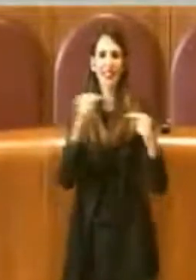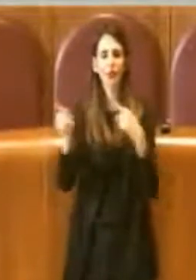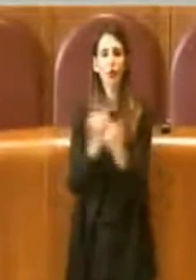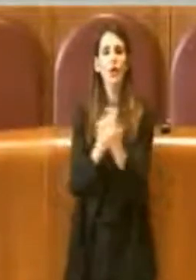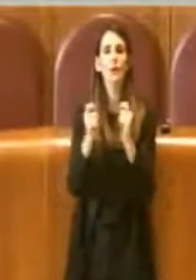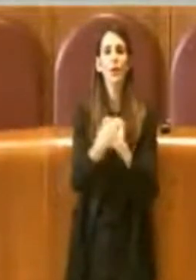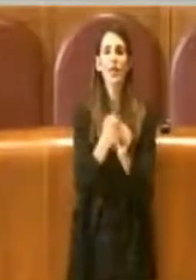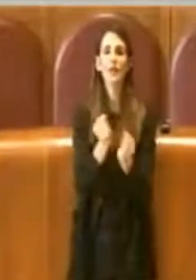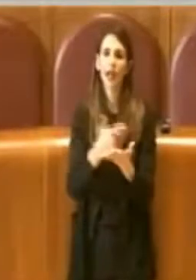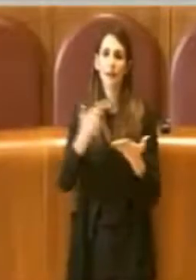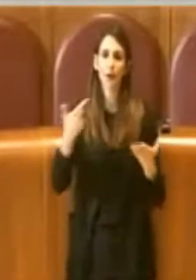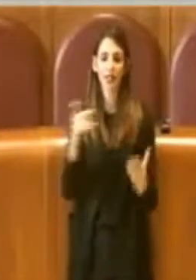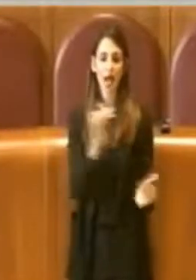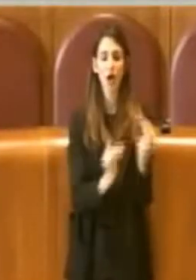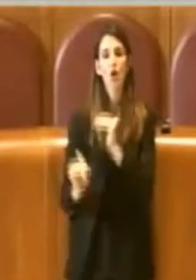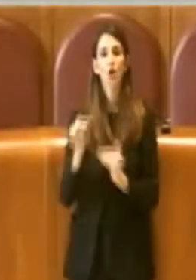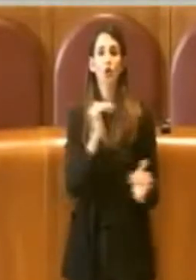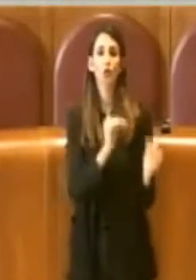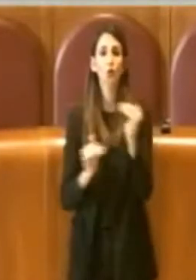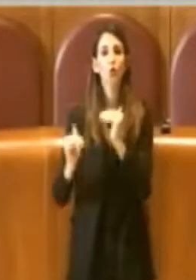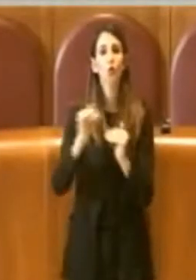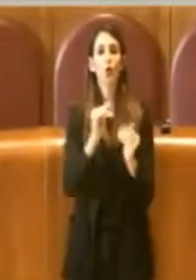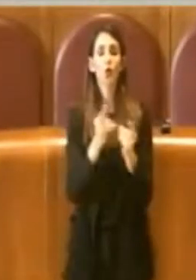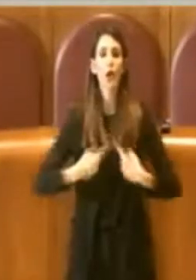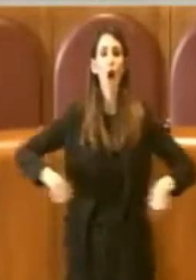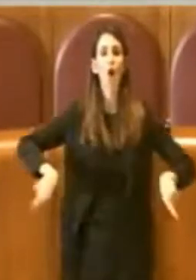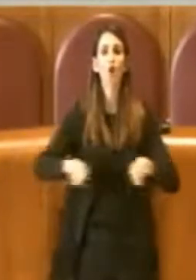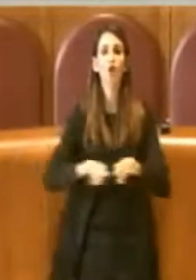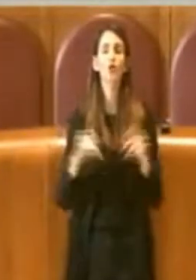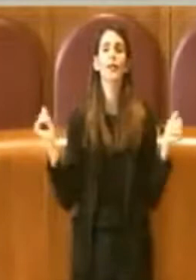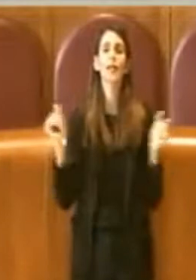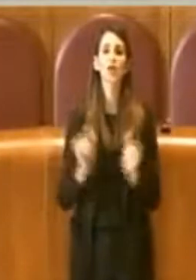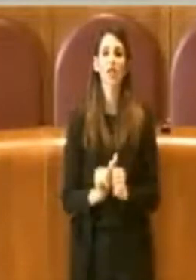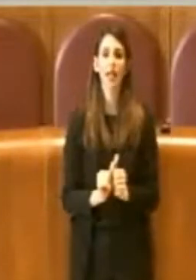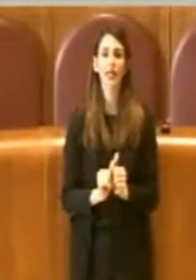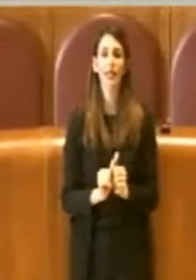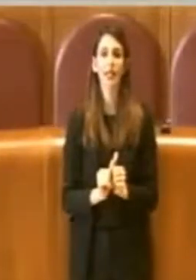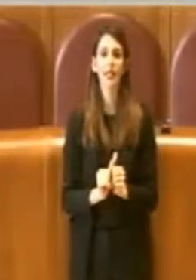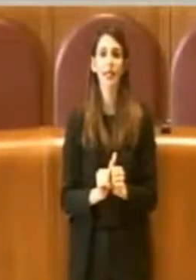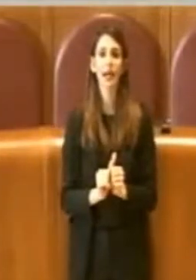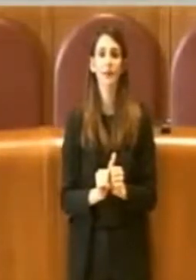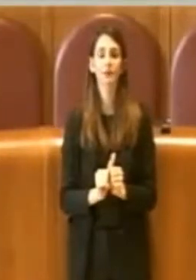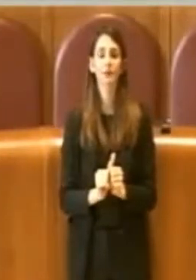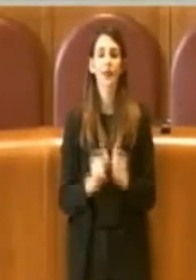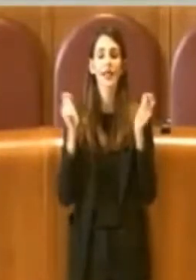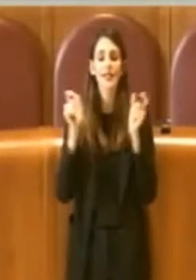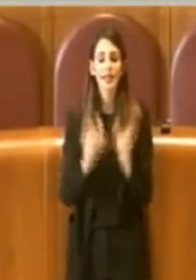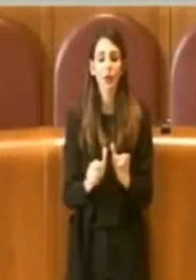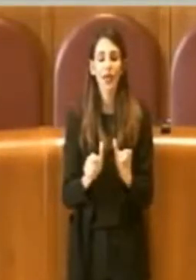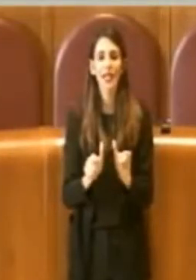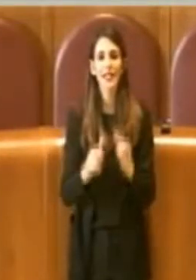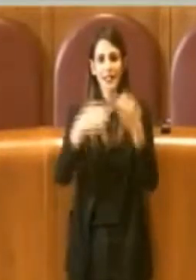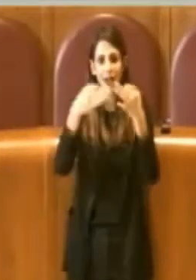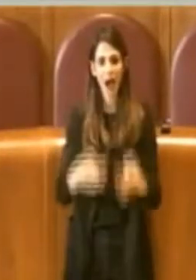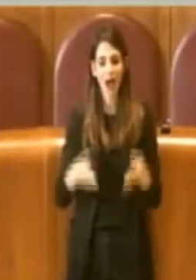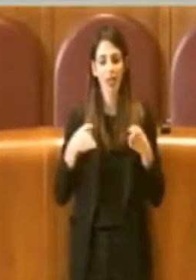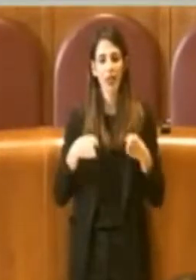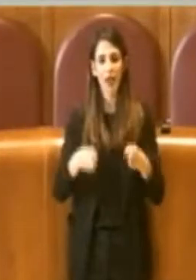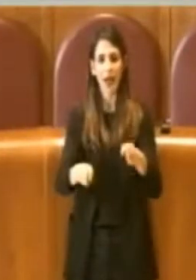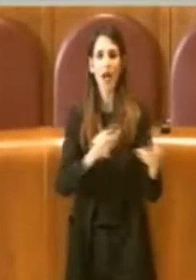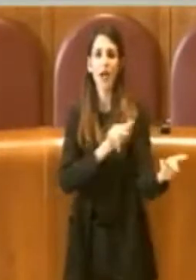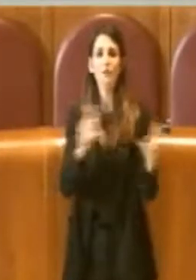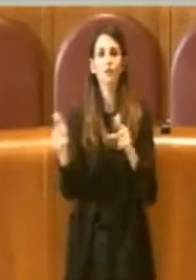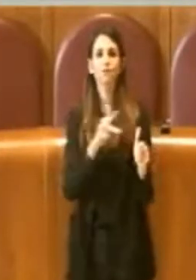alla struttura della consulta cittadina per la sicurezza stradale, la mobilità dolce e la